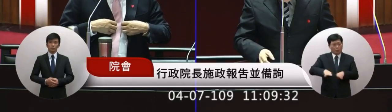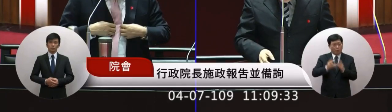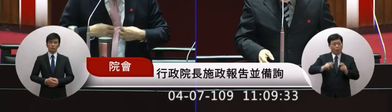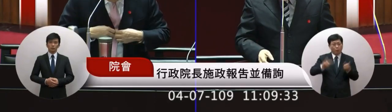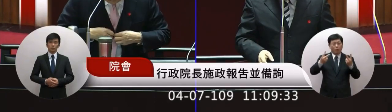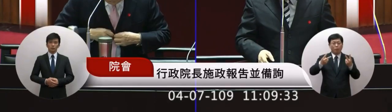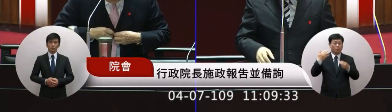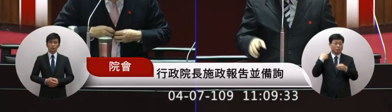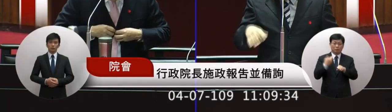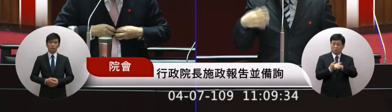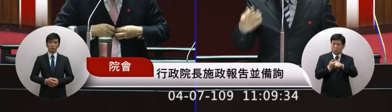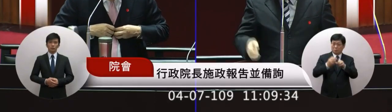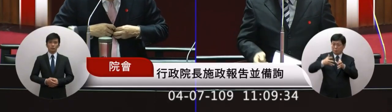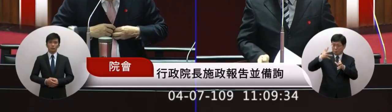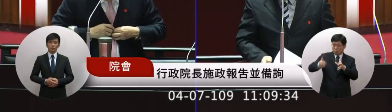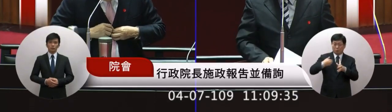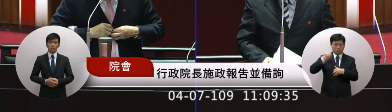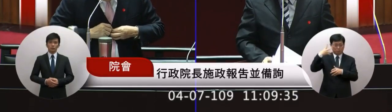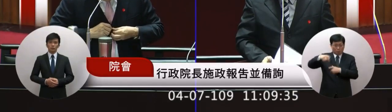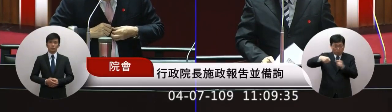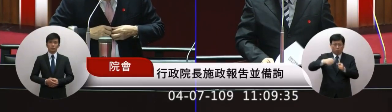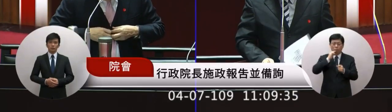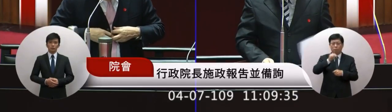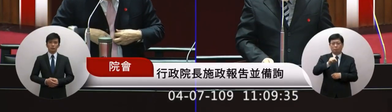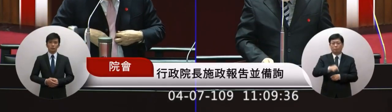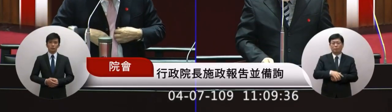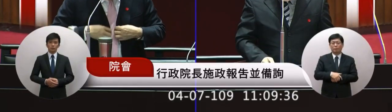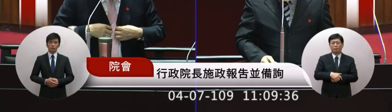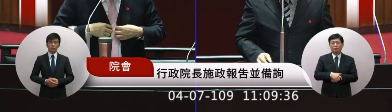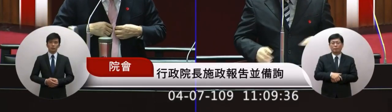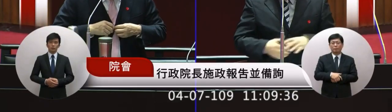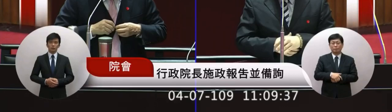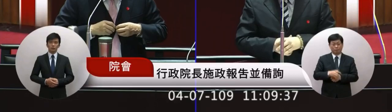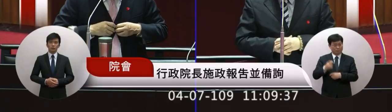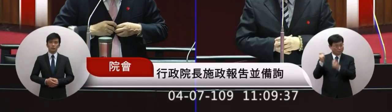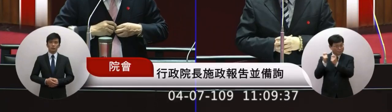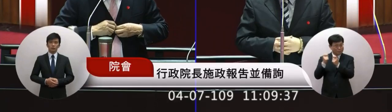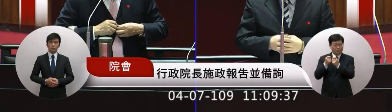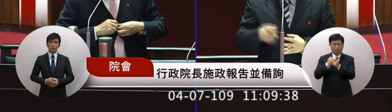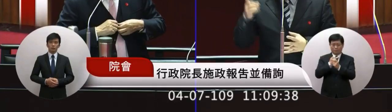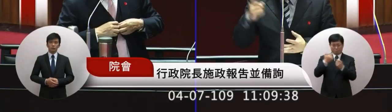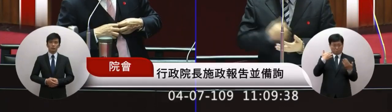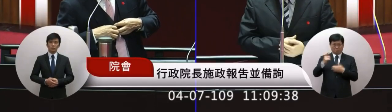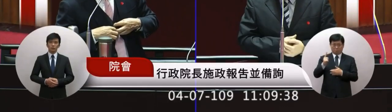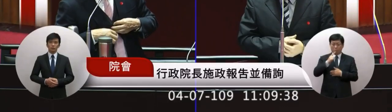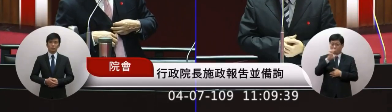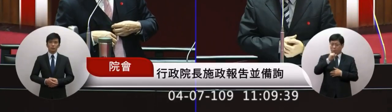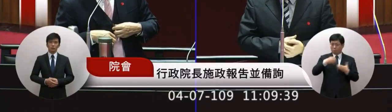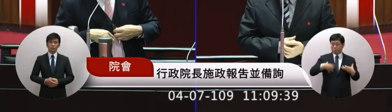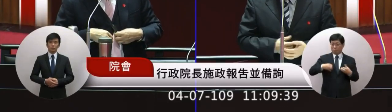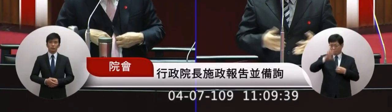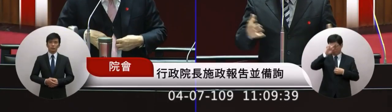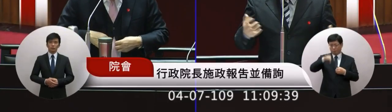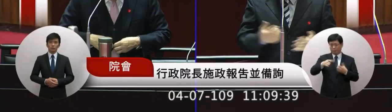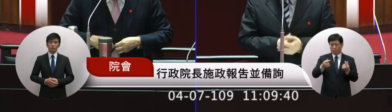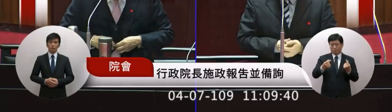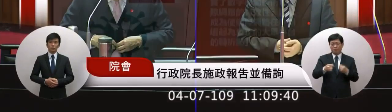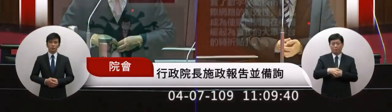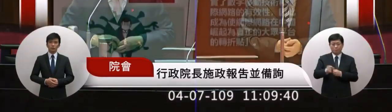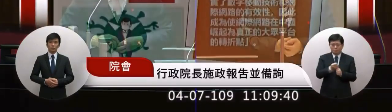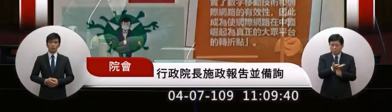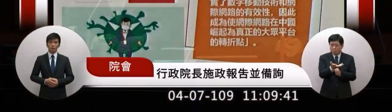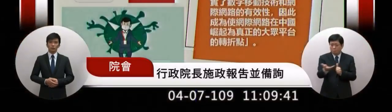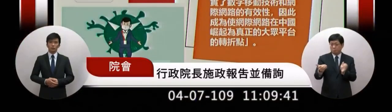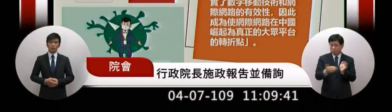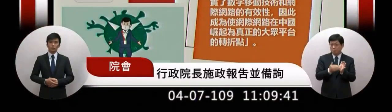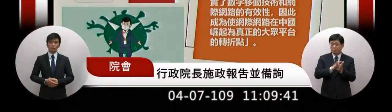在罗斯福时代的一个新政就是这么去做的，哈。那么最近年的时候呢，包括 SARS 的疫情，好 ，SARS 的疫情